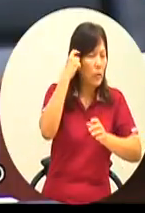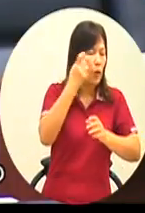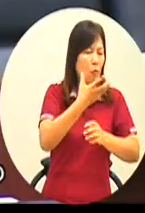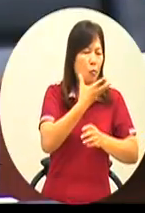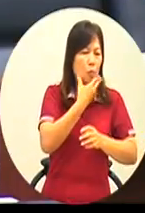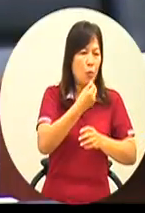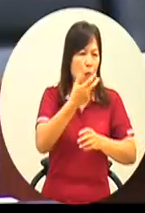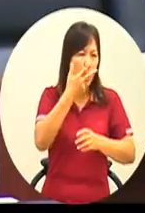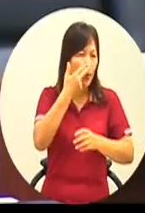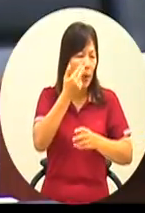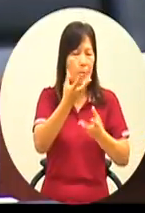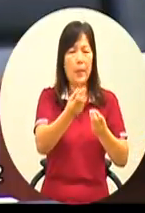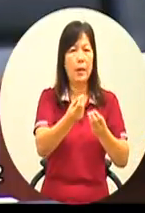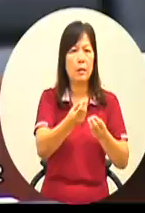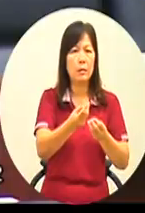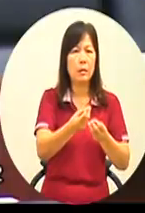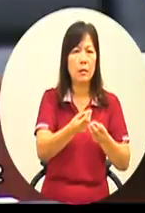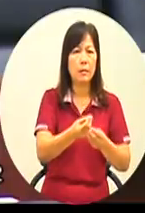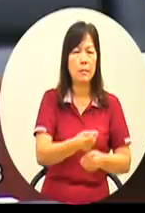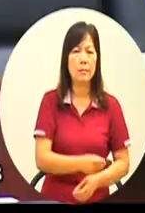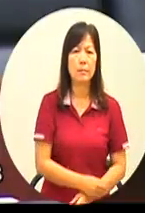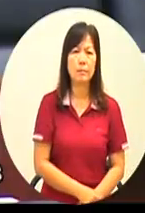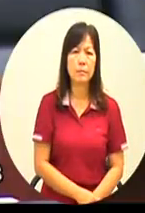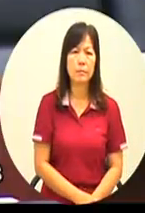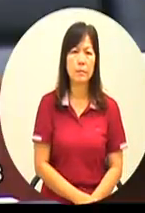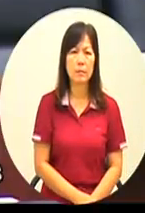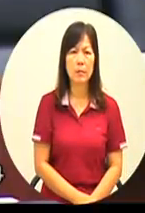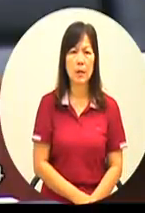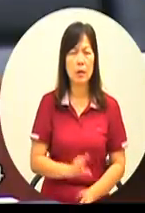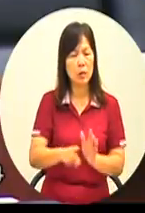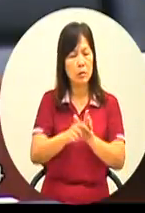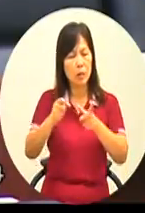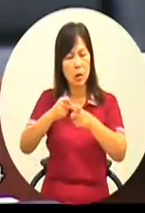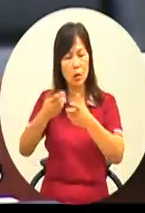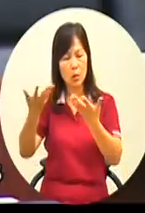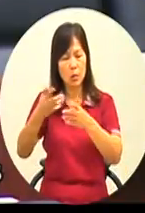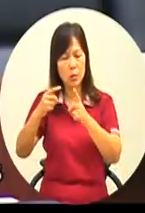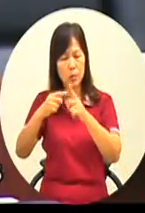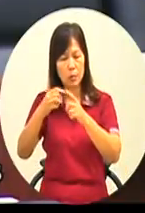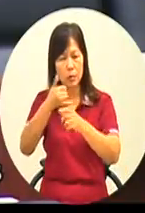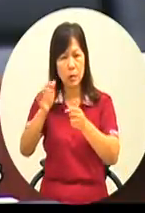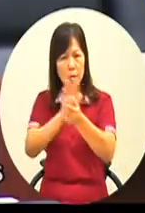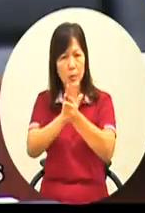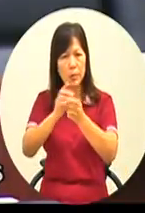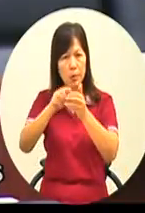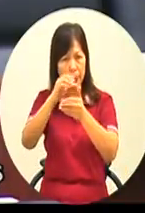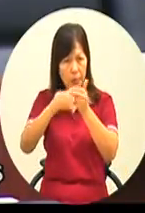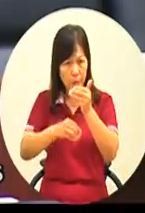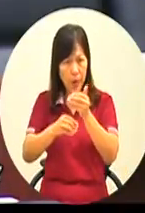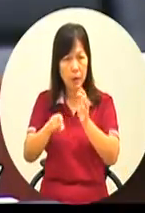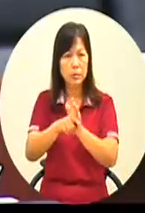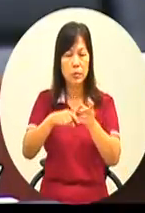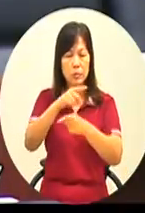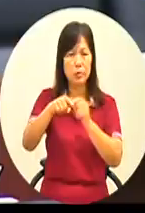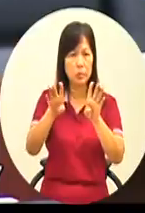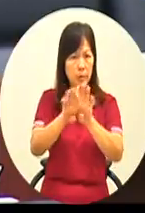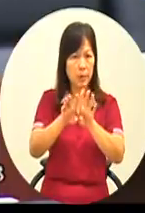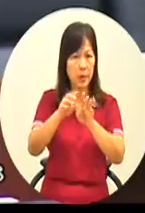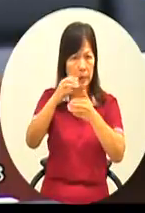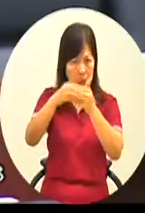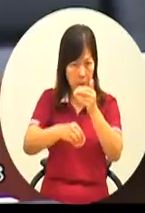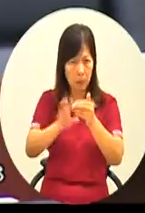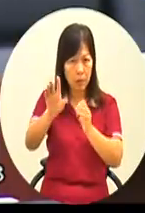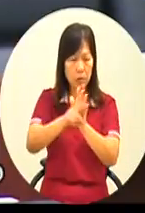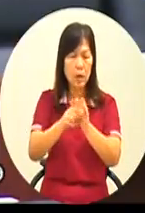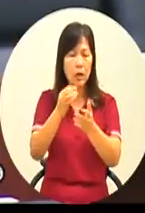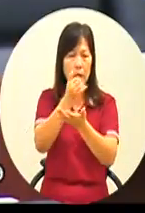利。好，那我说是公务人员服务法第14条之一，都是旋转门条款。公务人员离